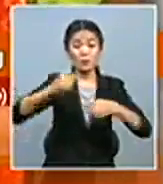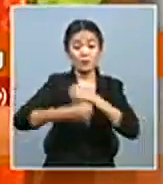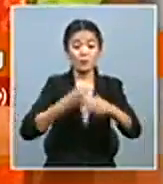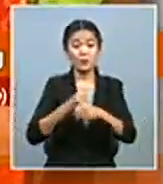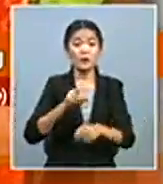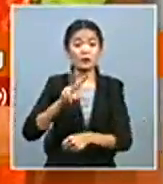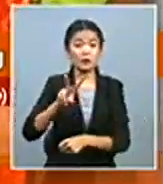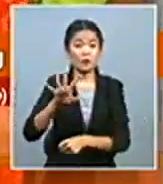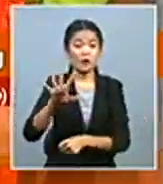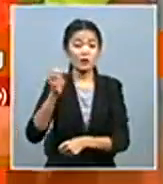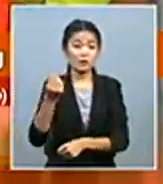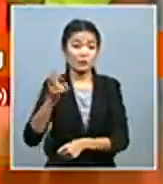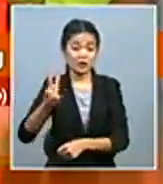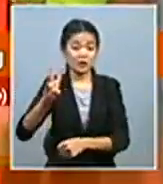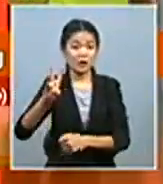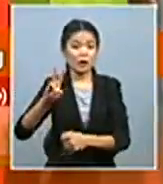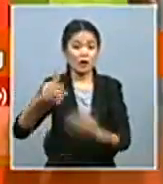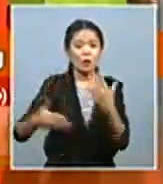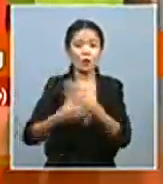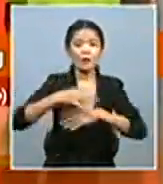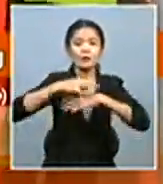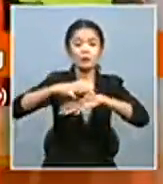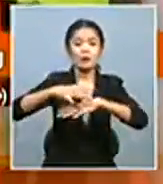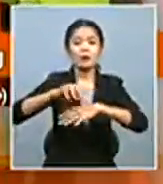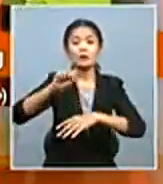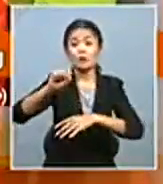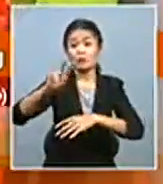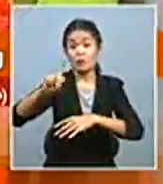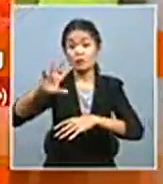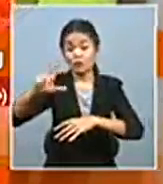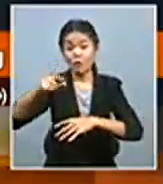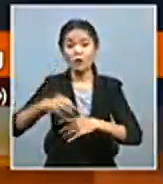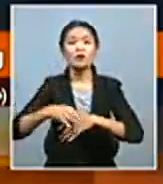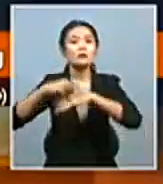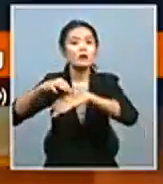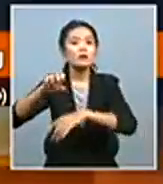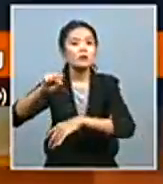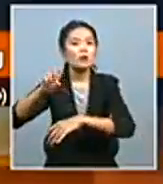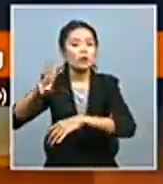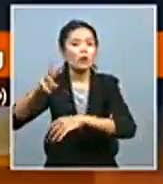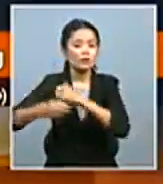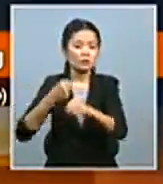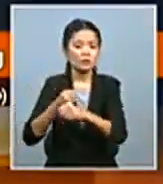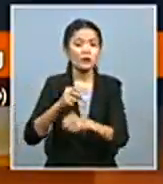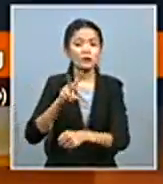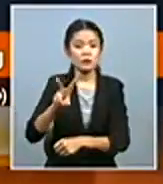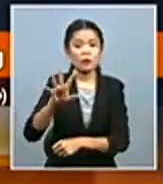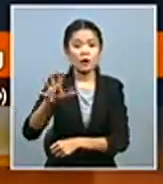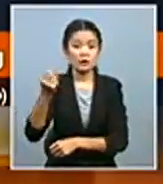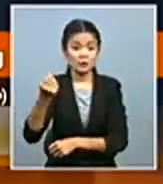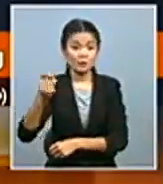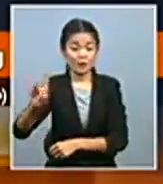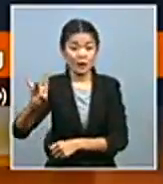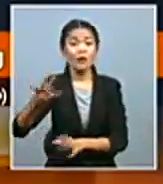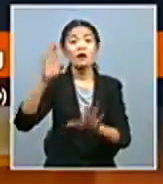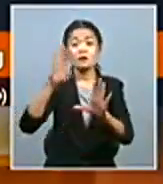ญญัติแห่งชาติในปี2516ครับและเป็นสมาชิกวุฒิสภาในปี2518ก่อนที่จะลงสมัครรับเลือก